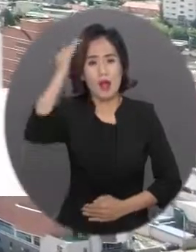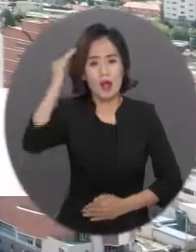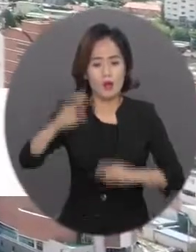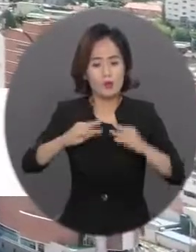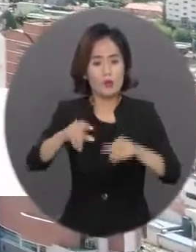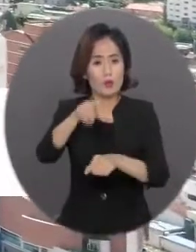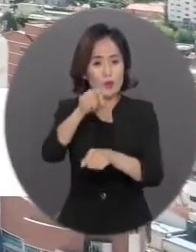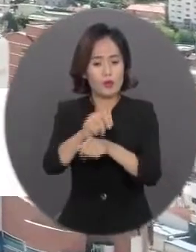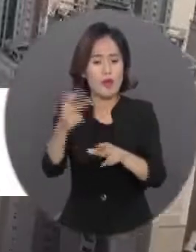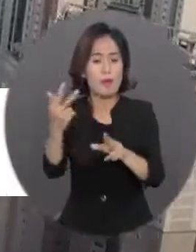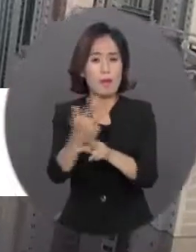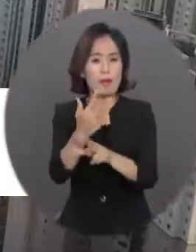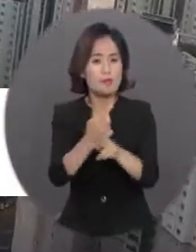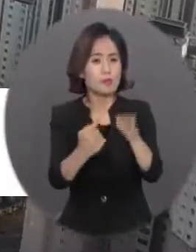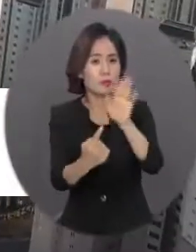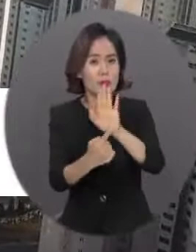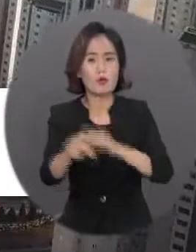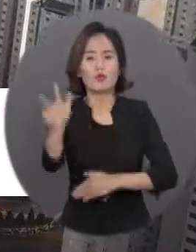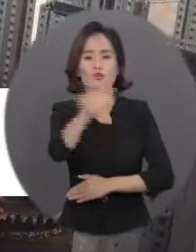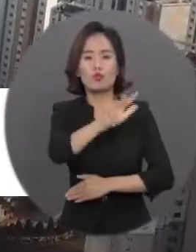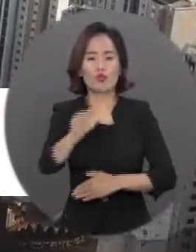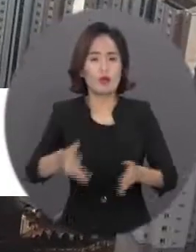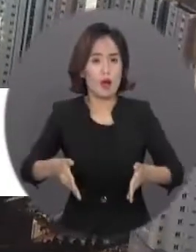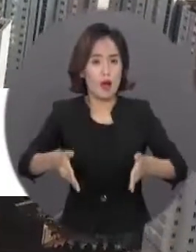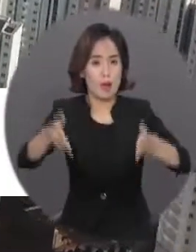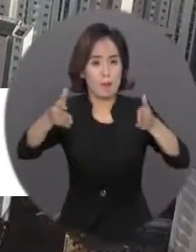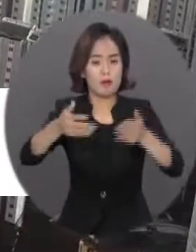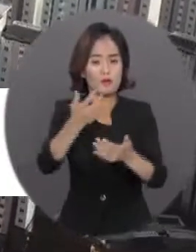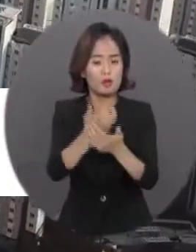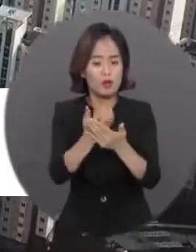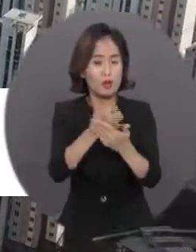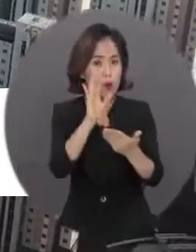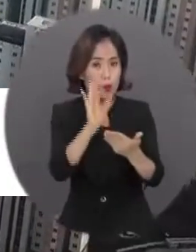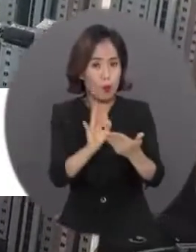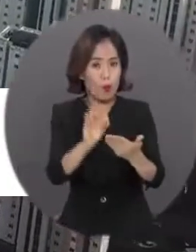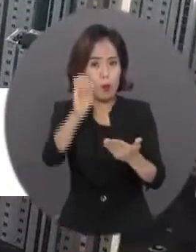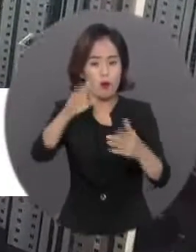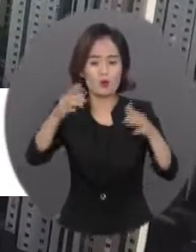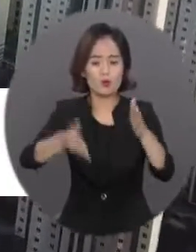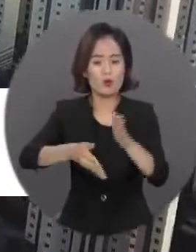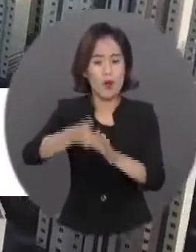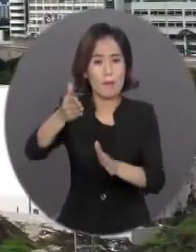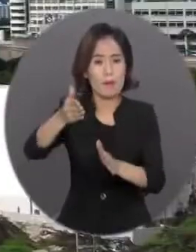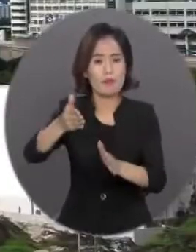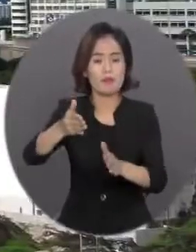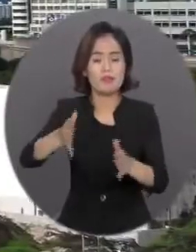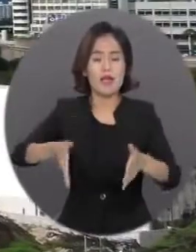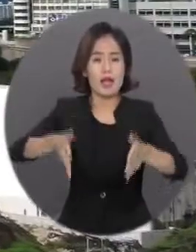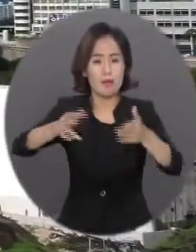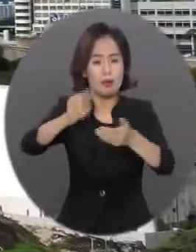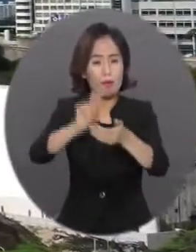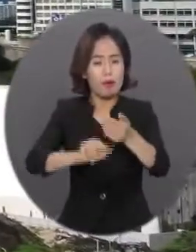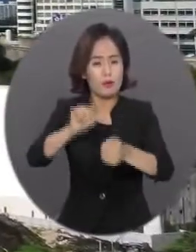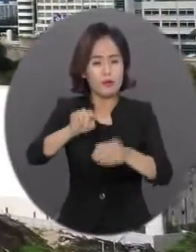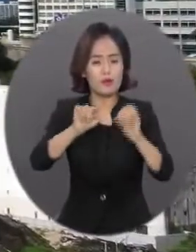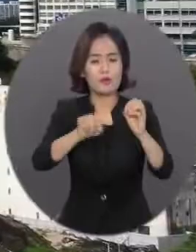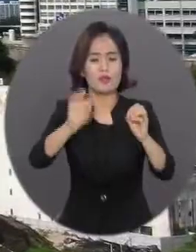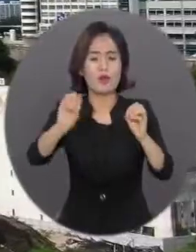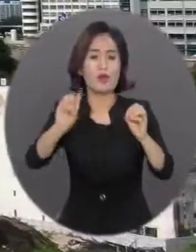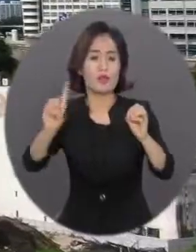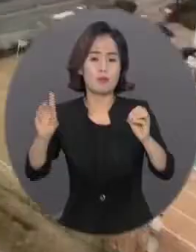한국부동산원이 매주 발표하는 전국 아파트 가격 동향 자료에서 광주의 아파트 매매 가격 지수가